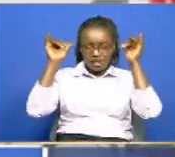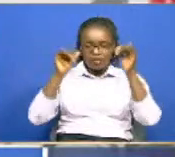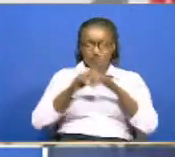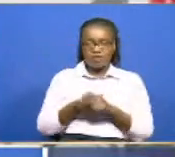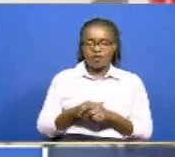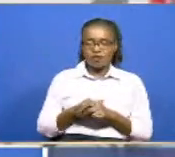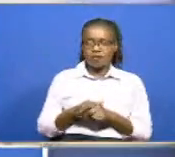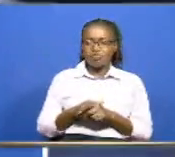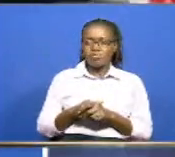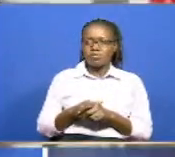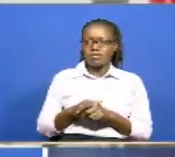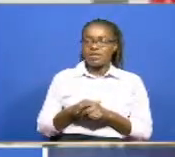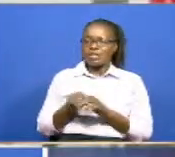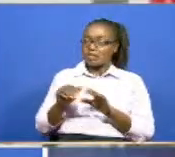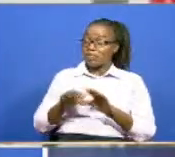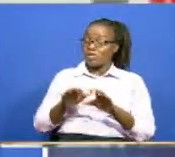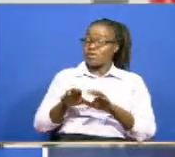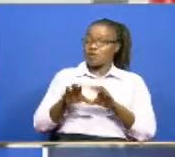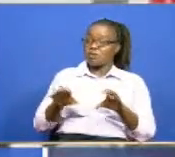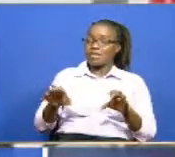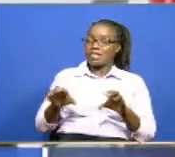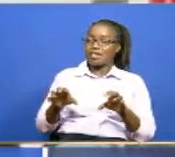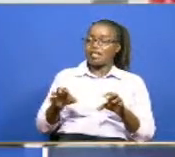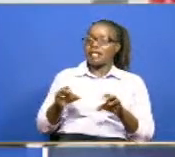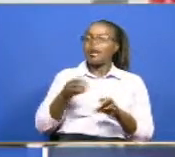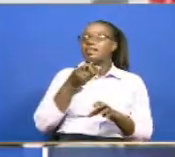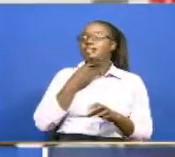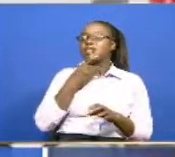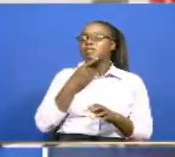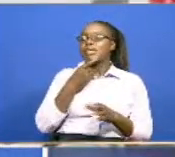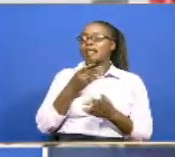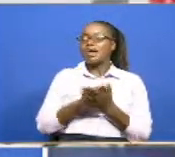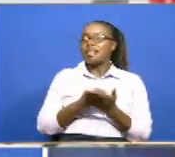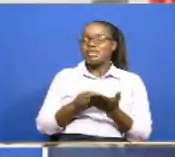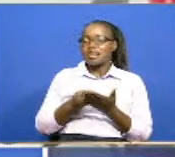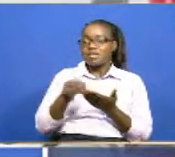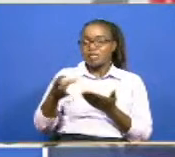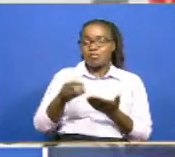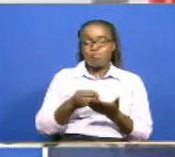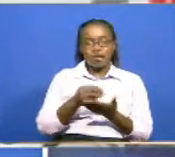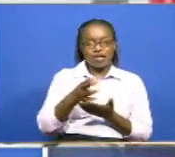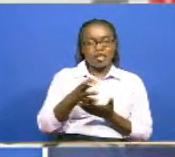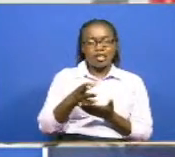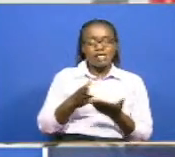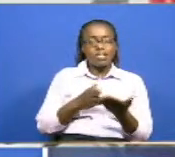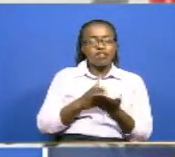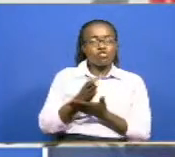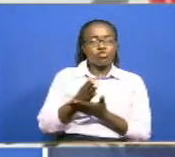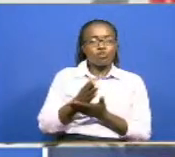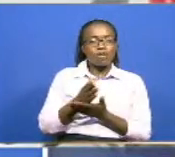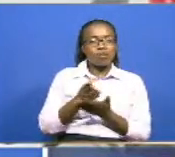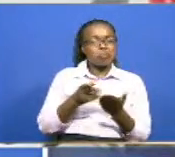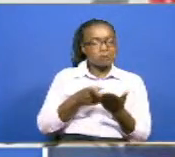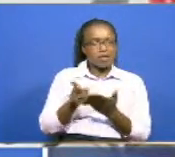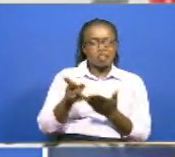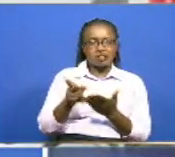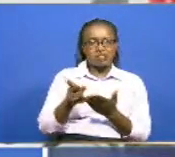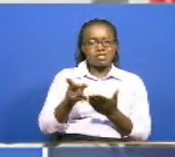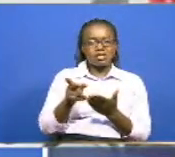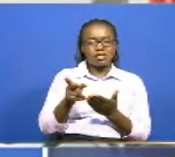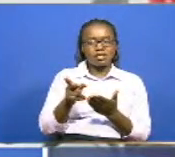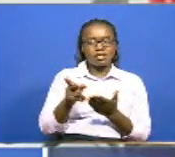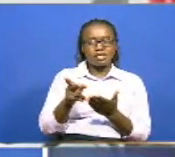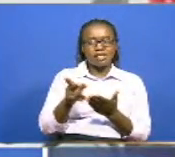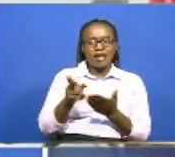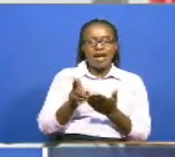the market forces, demand and supply, to ensure that the prices does not go